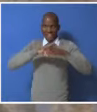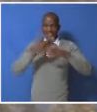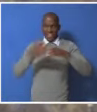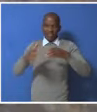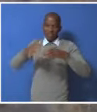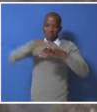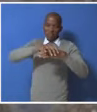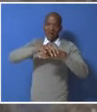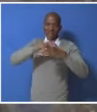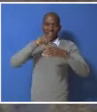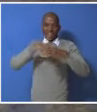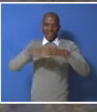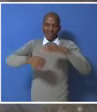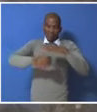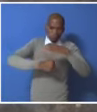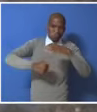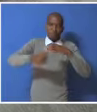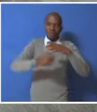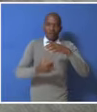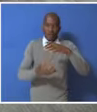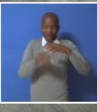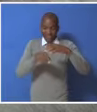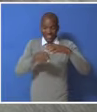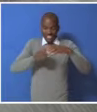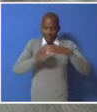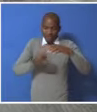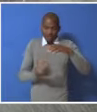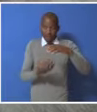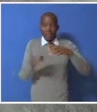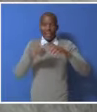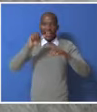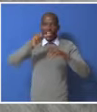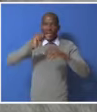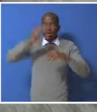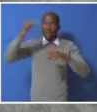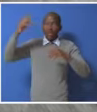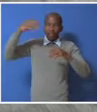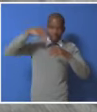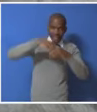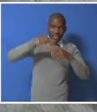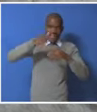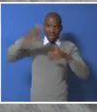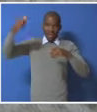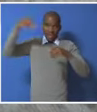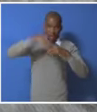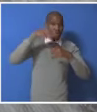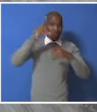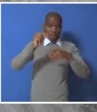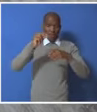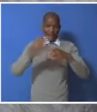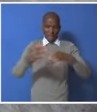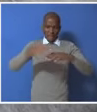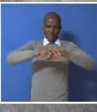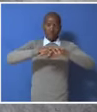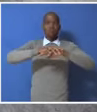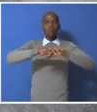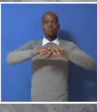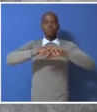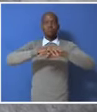se bidisiwa. Se bidisiwa go sena pheo e re hemang in the absence of oxygen, mme ebile